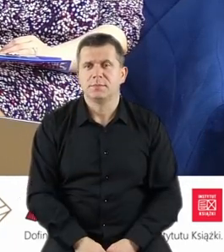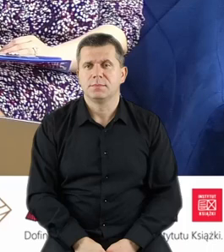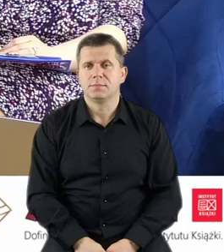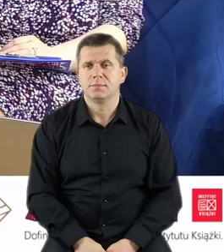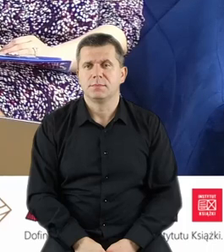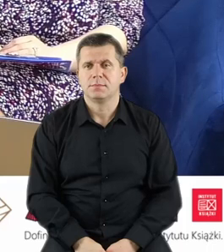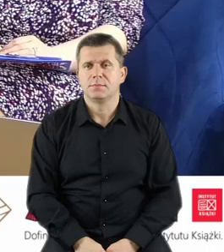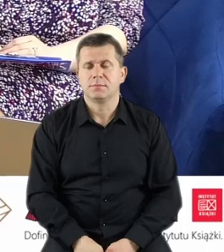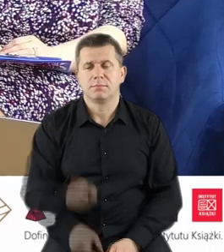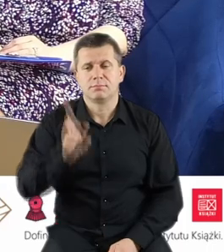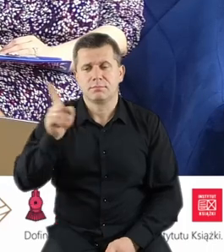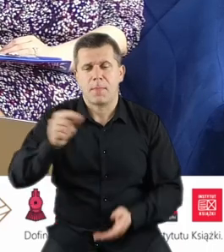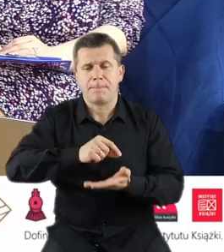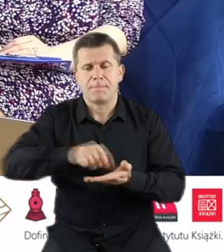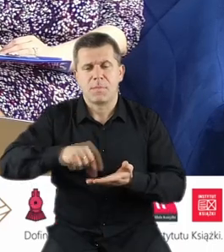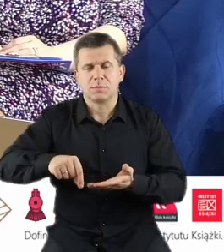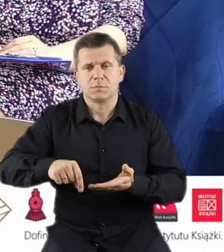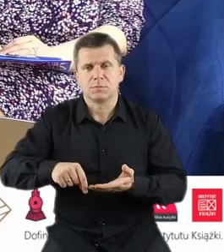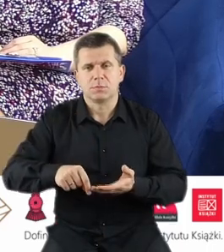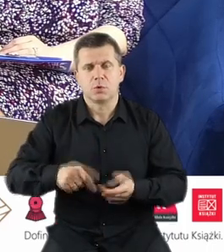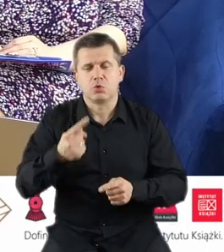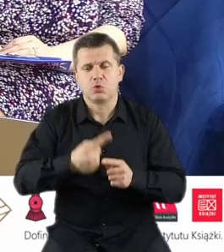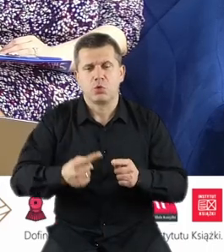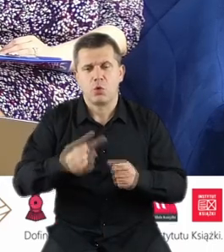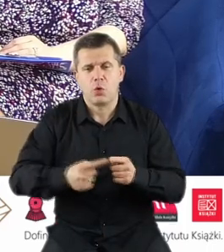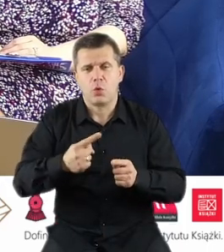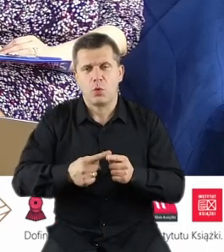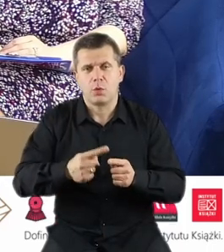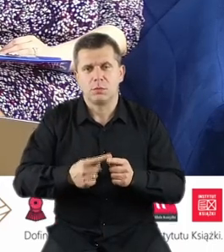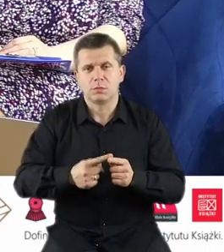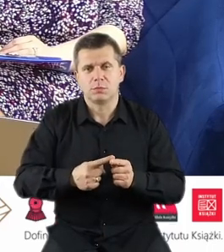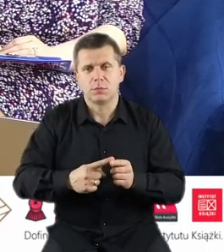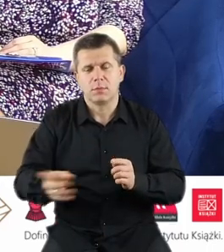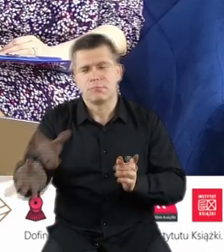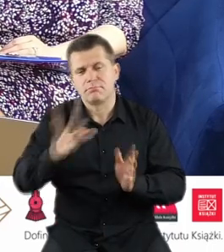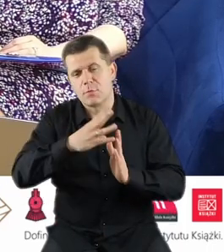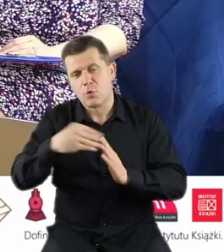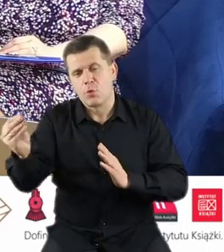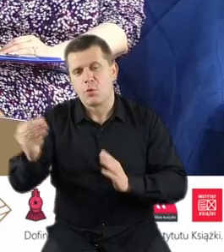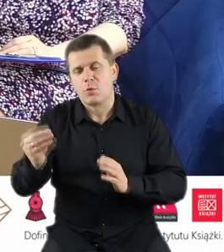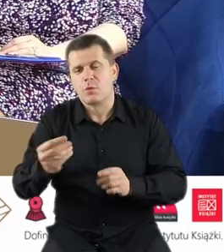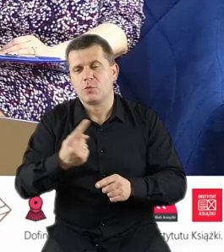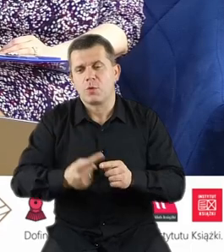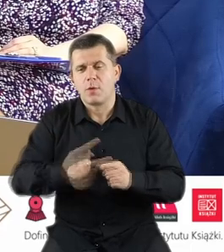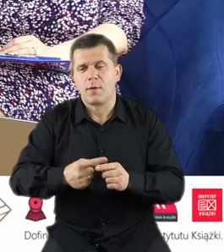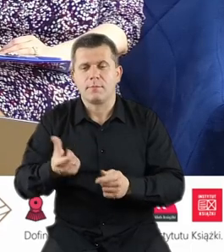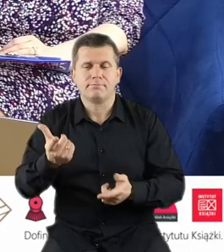że tamten pisarz po prostu świsnął panu medialnie i PR-owsko tę nagrodę sprzed nosa.